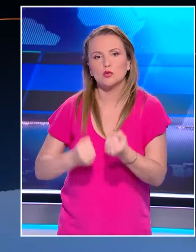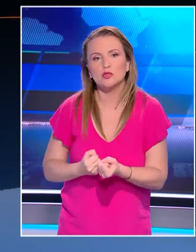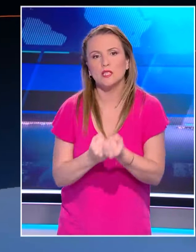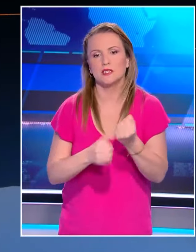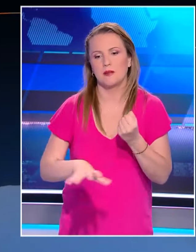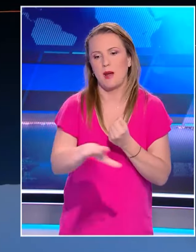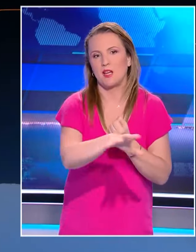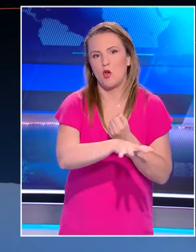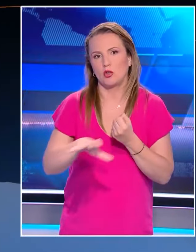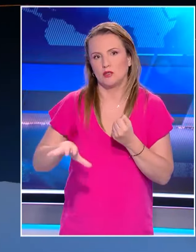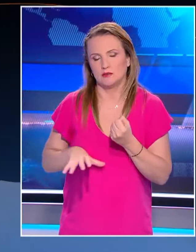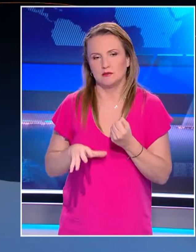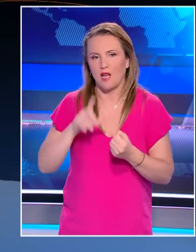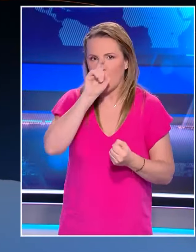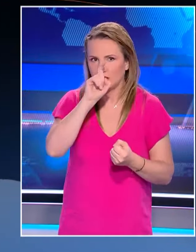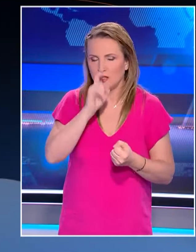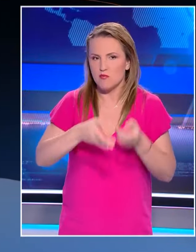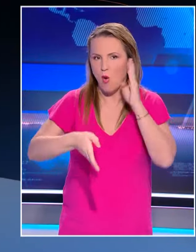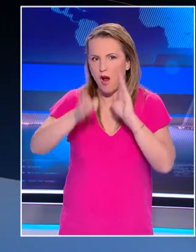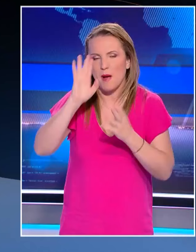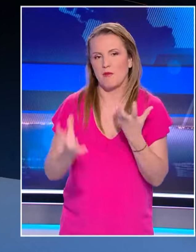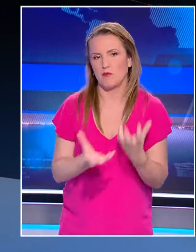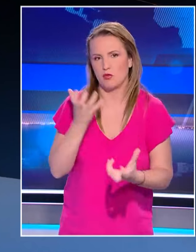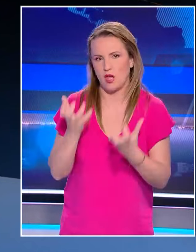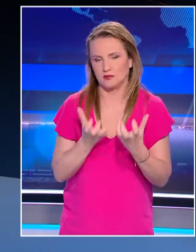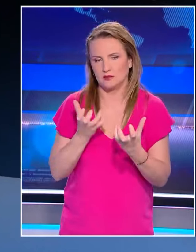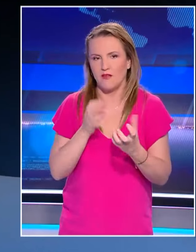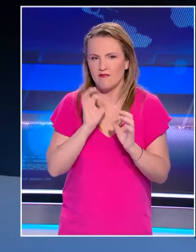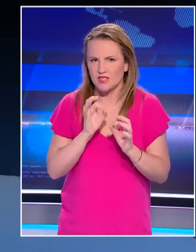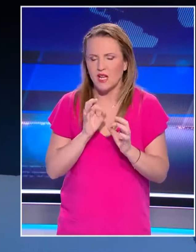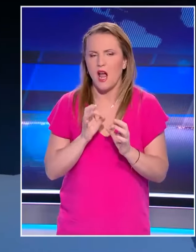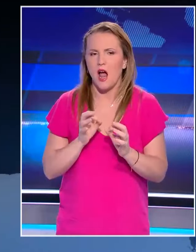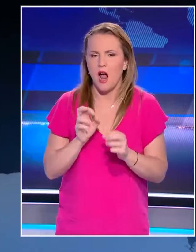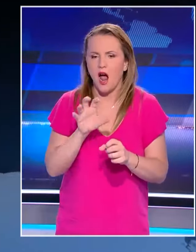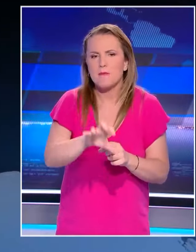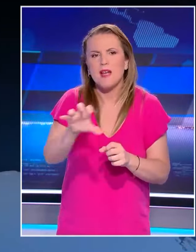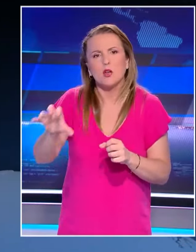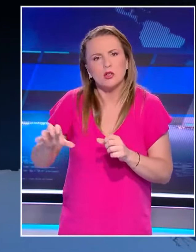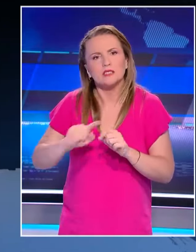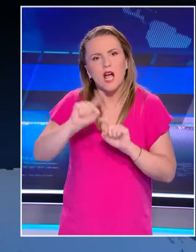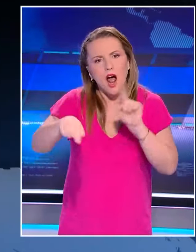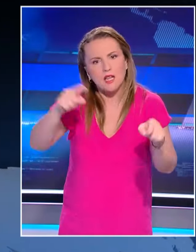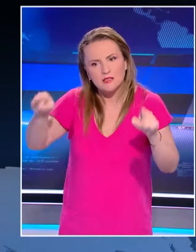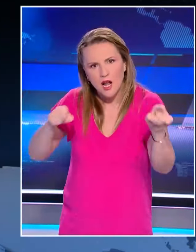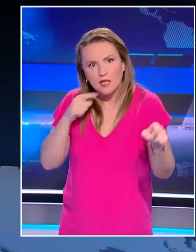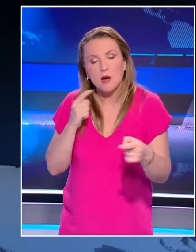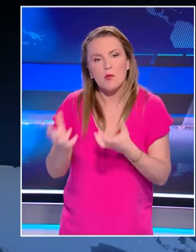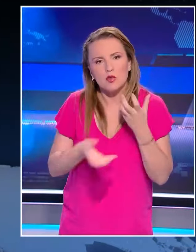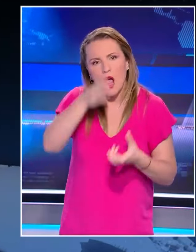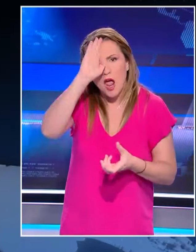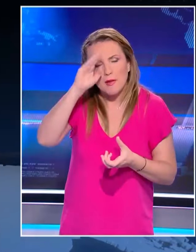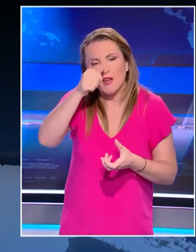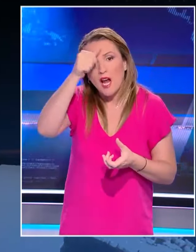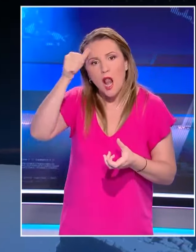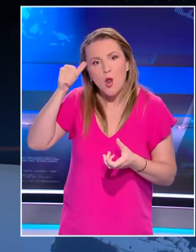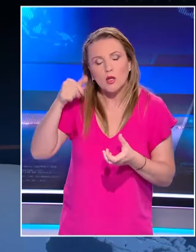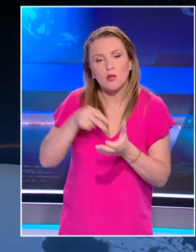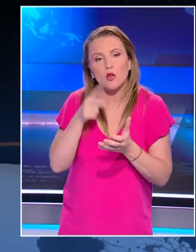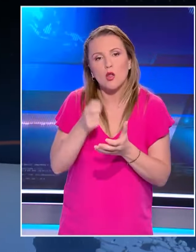περιοχών της Αττικής που επλήγησαν από τη φωτιά, μέρος των οποίων ισχύει και για άλλες περιοχές που επλήγησαν από πυρκαγιές το καλοκαίρι